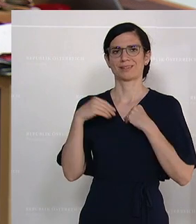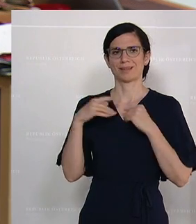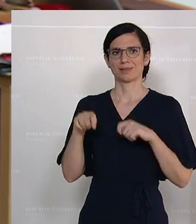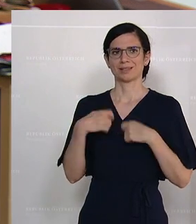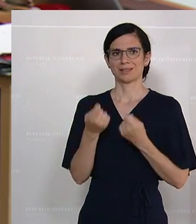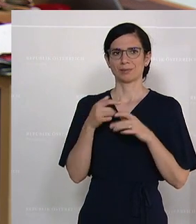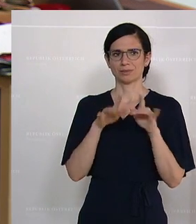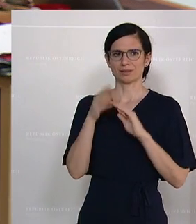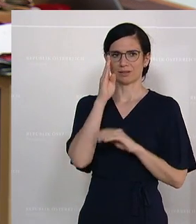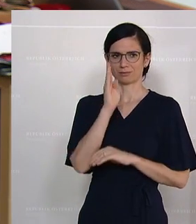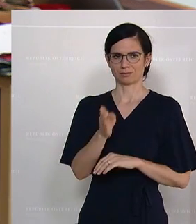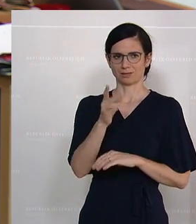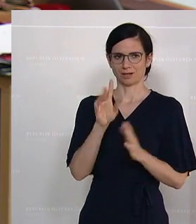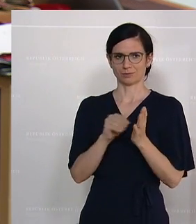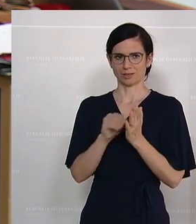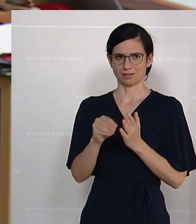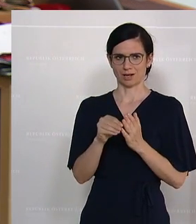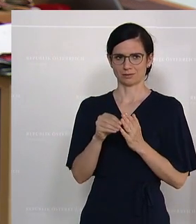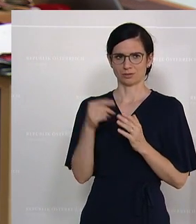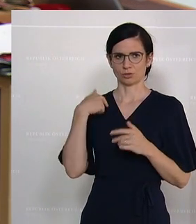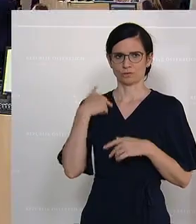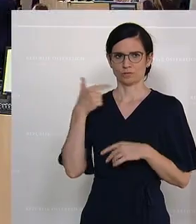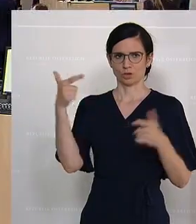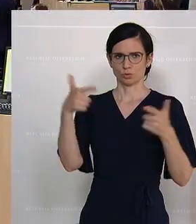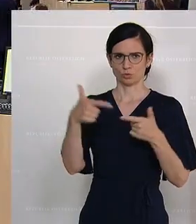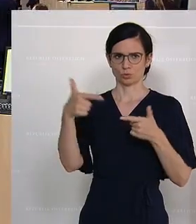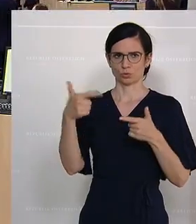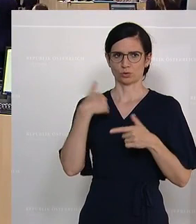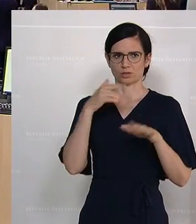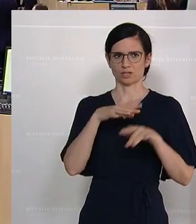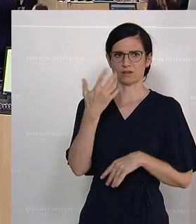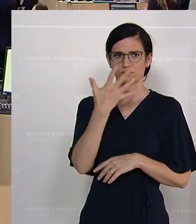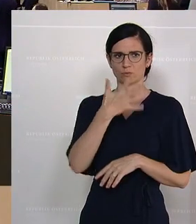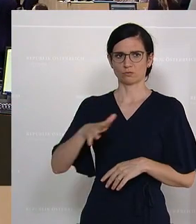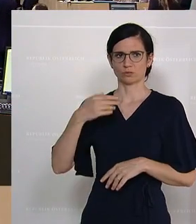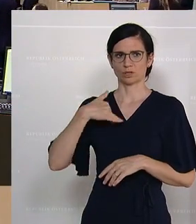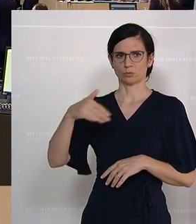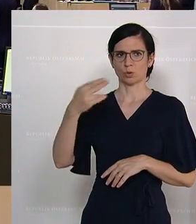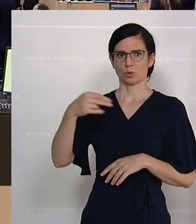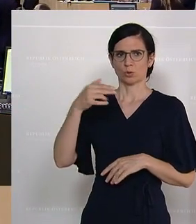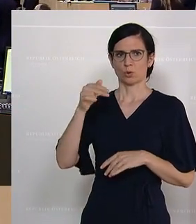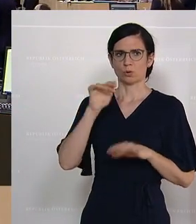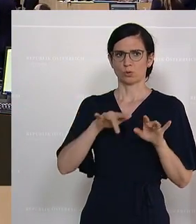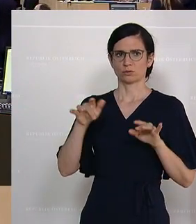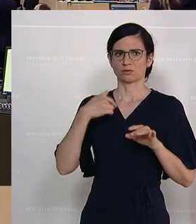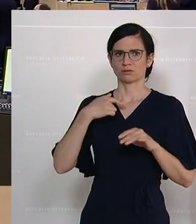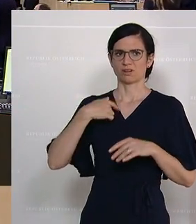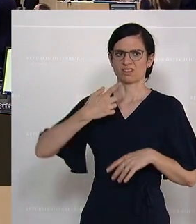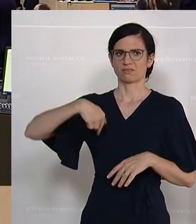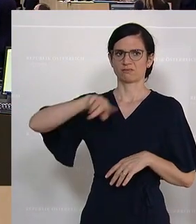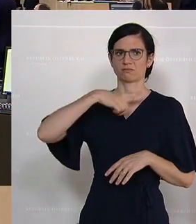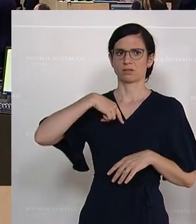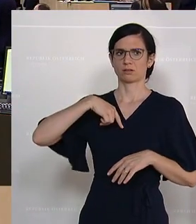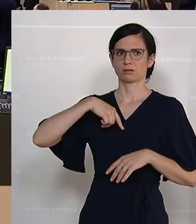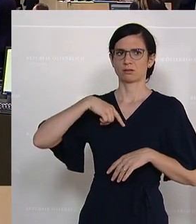direkte zuwendungen direkt zuschuss das sind noch einmal bis zu 500 millionen euro die wir hier in